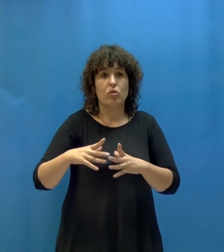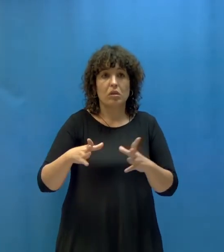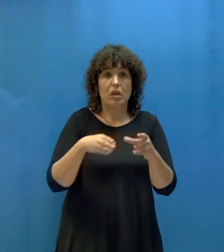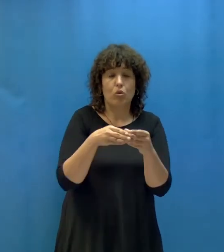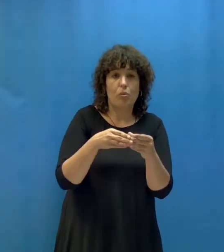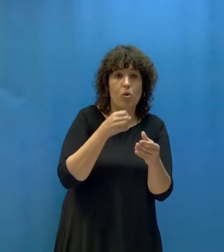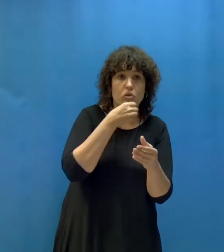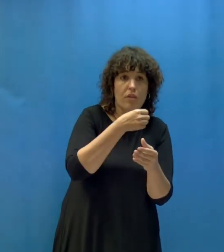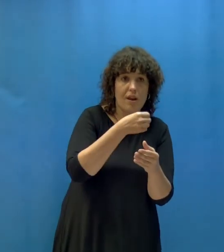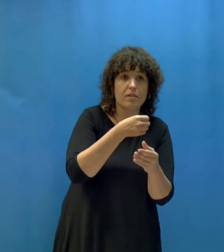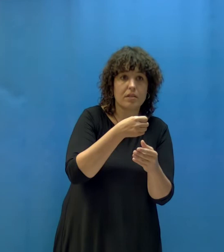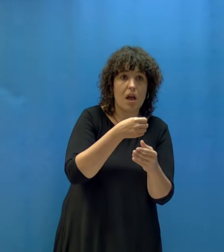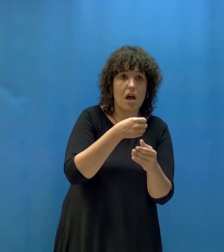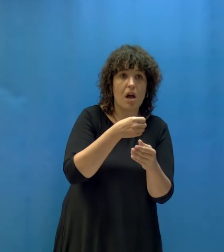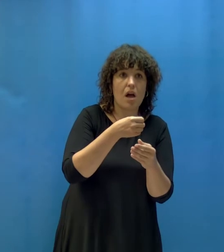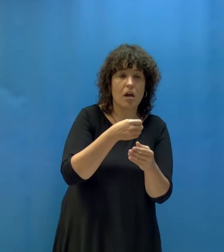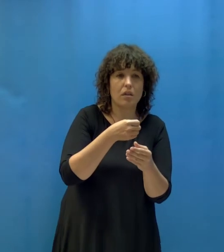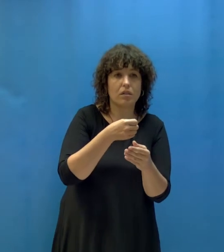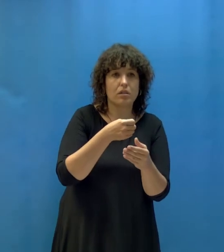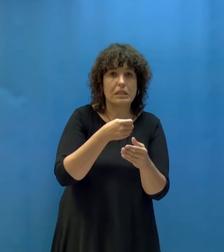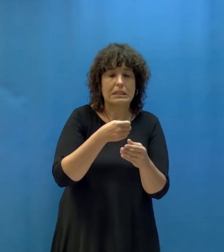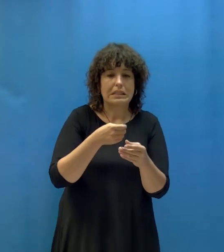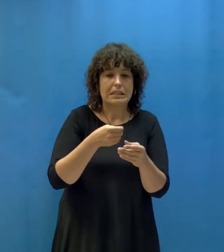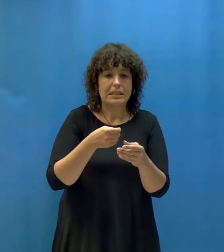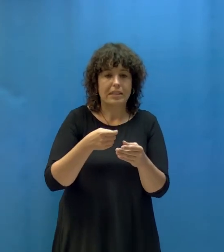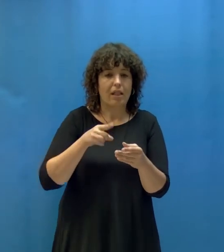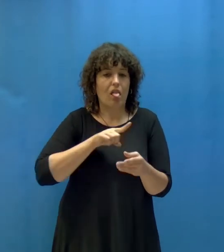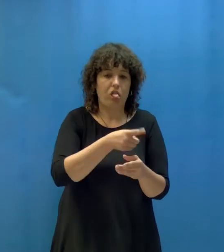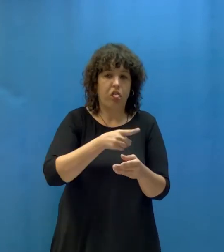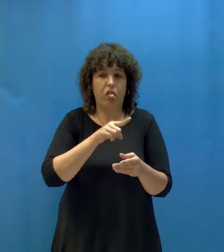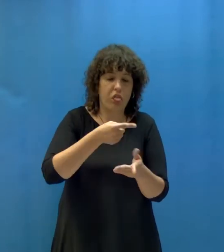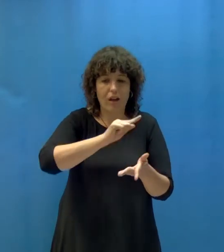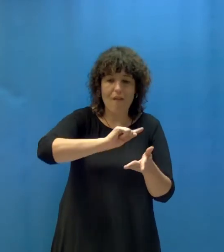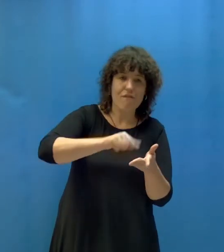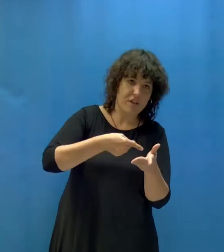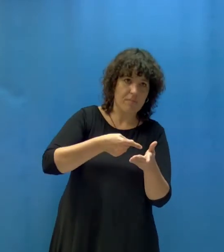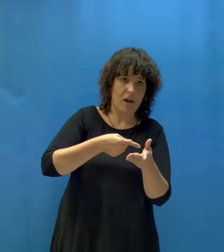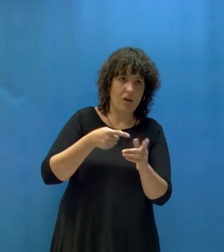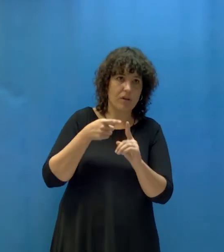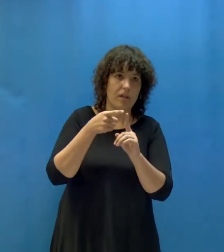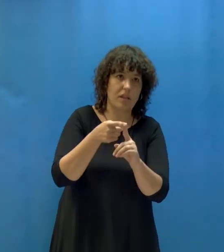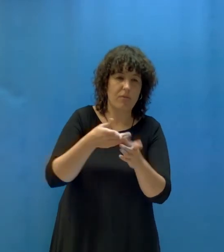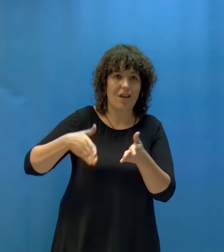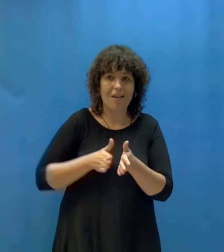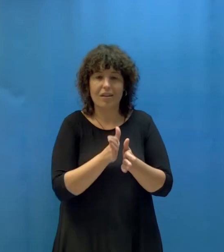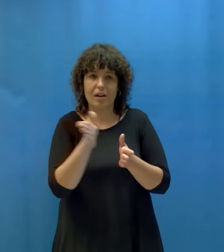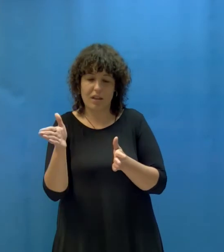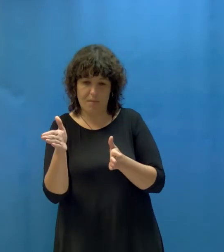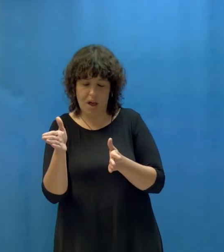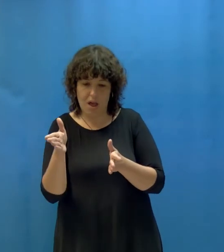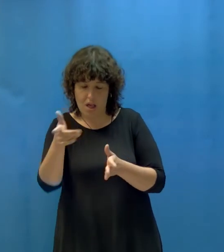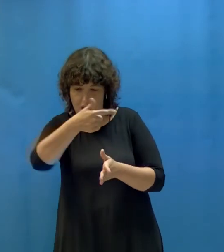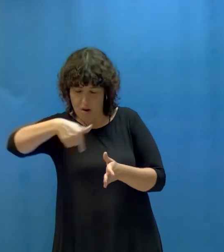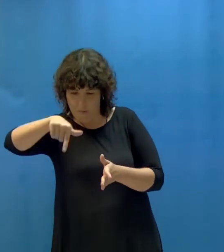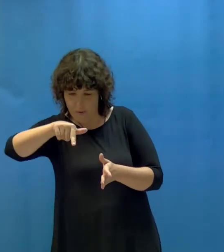va instar a la resta de firmants a incluir la defensa de l'alternativa centre dels accessos al sud al port i no va